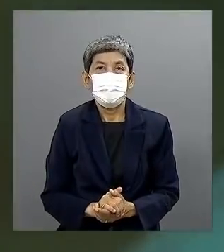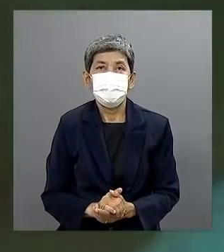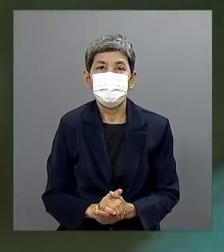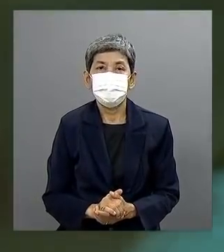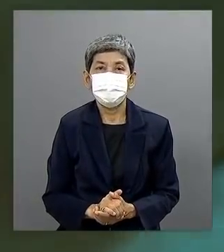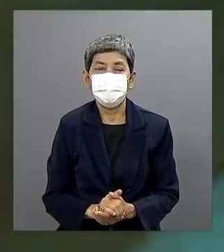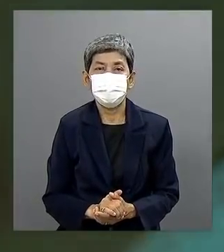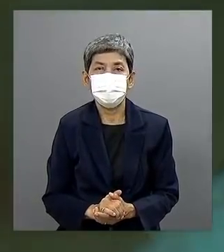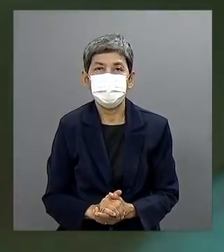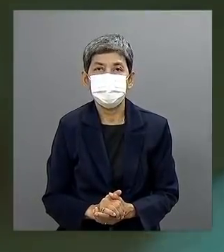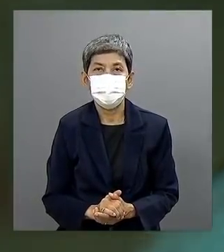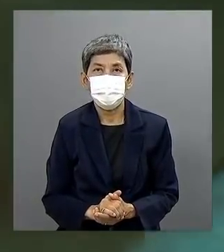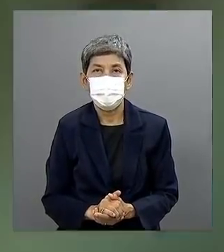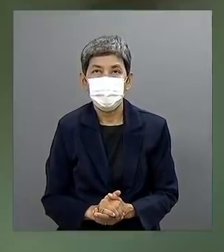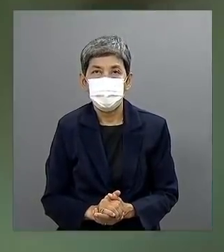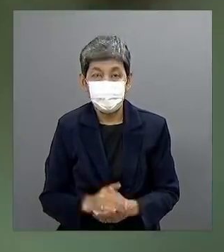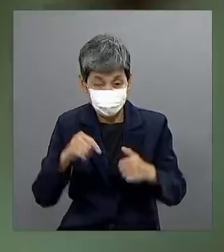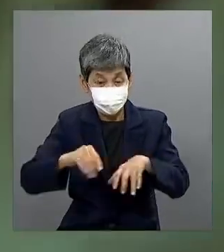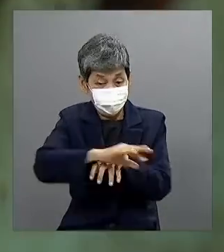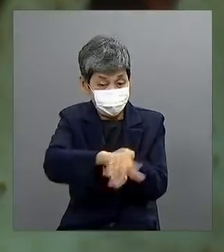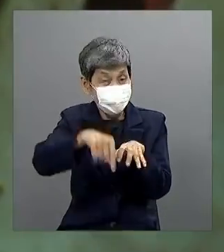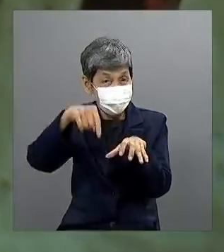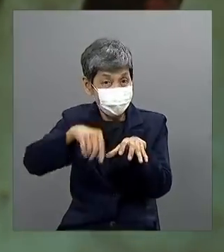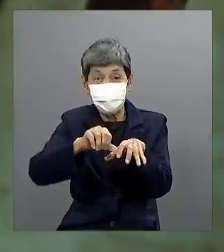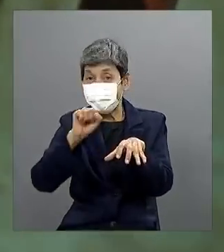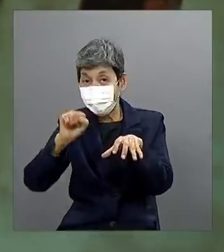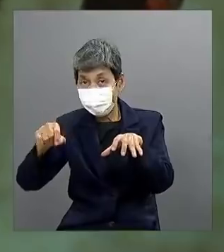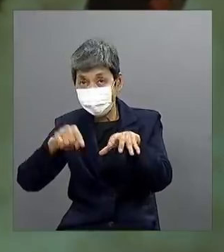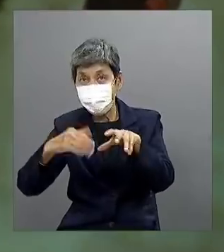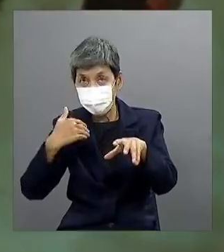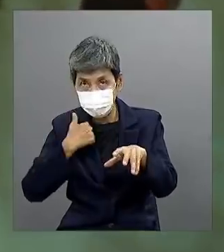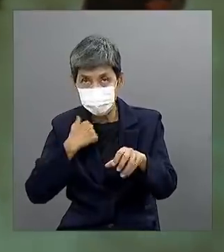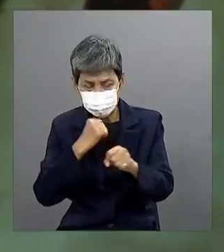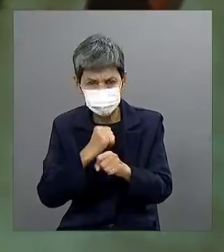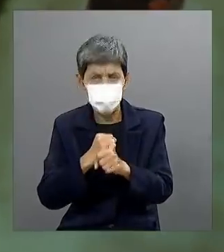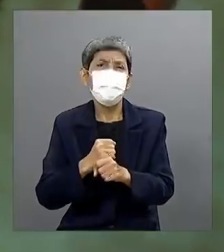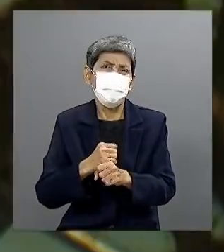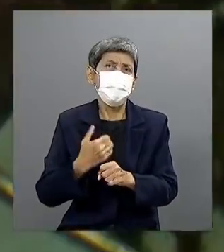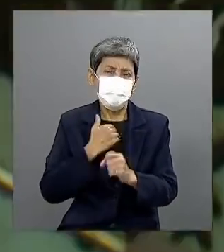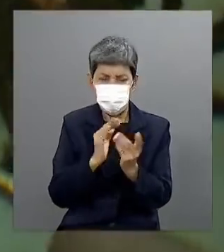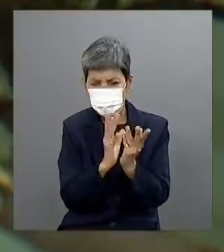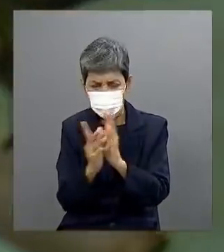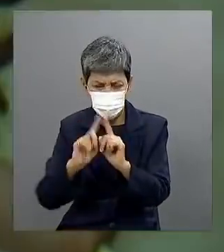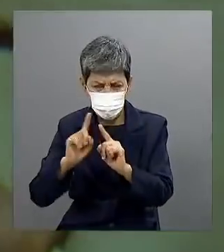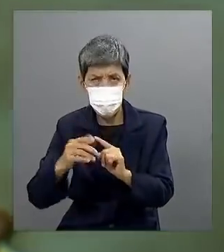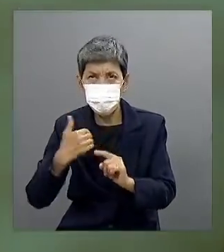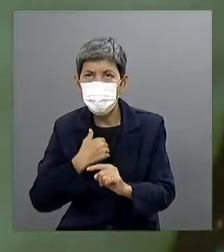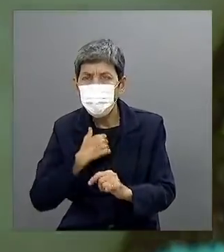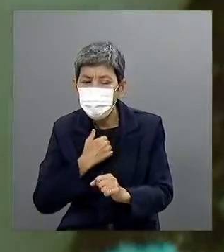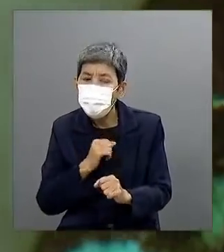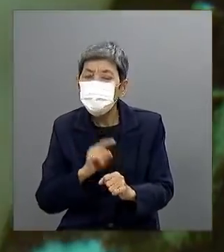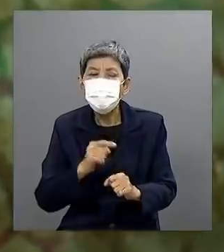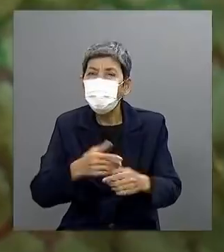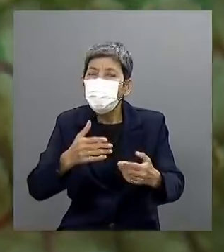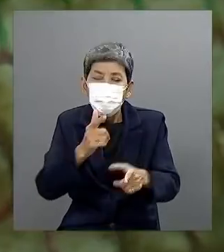คือในพื้นที่ของแสมสารเนี่ยมันเป็นพื้นที่ที่ค่อนข้างจะมีศัตรูของปะการังเยอะมากเพราะฉะนั้นเรามักจะเลี้ยงอยู่บนโรงเพาะเนี่ยนะฮะประม